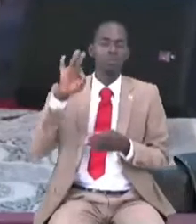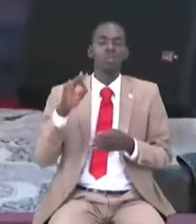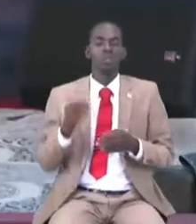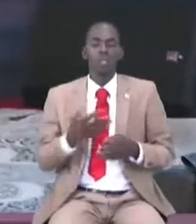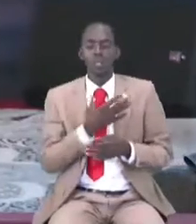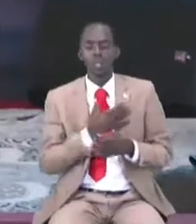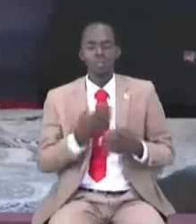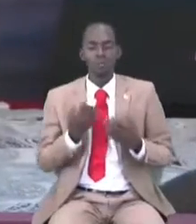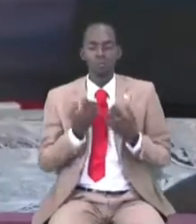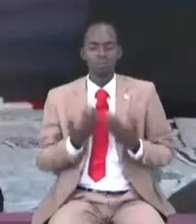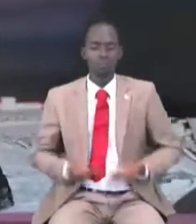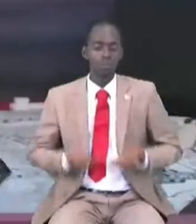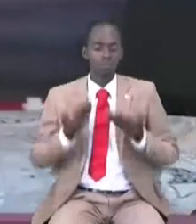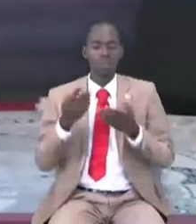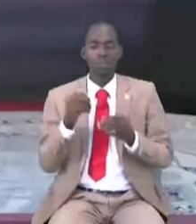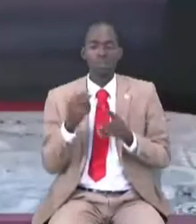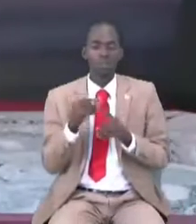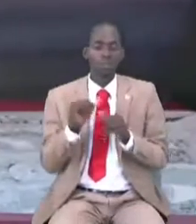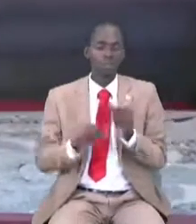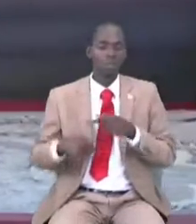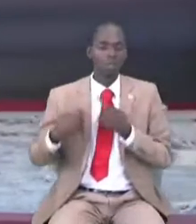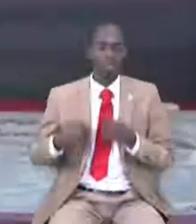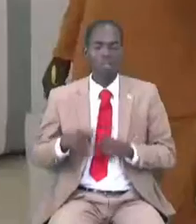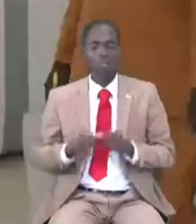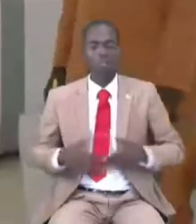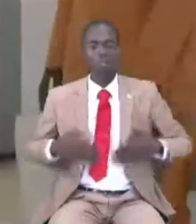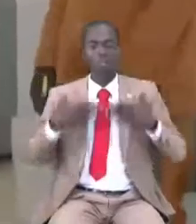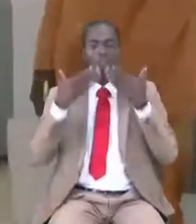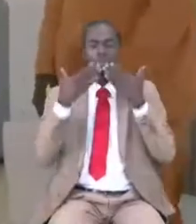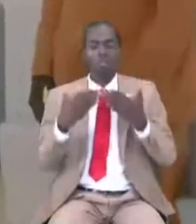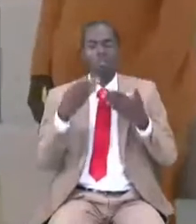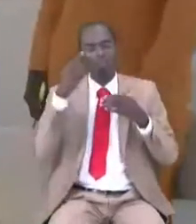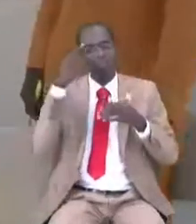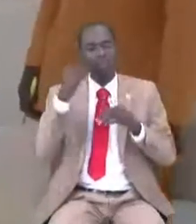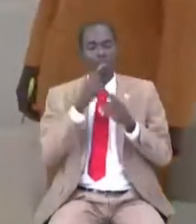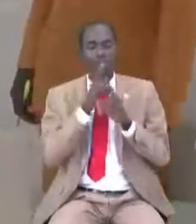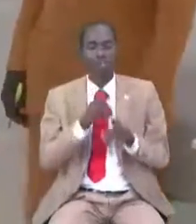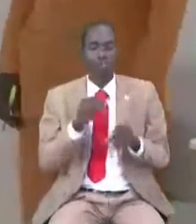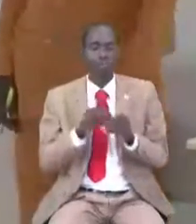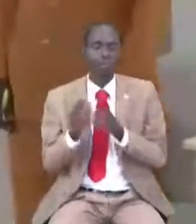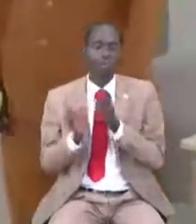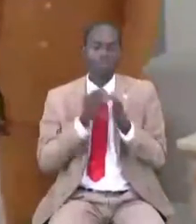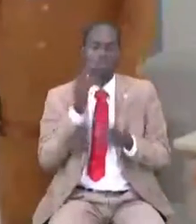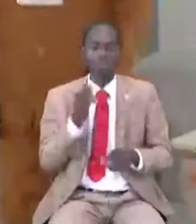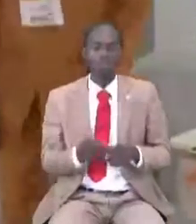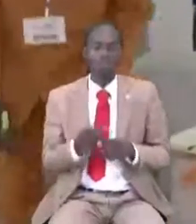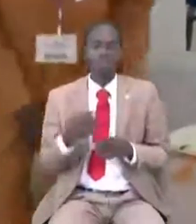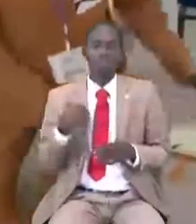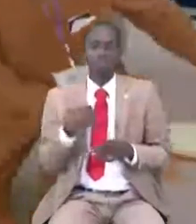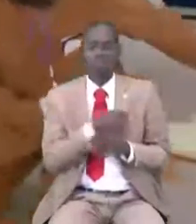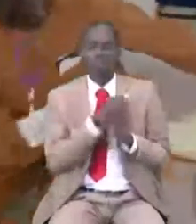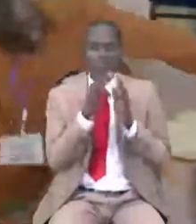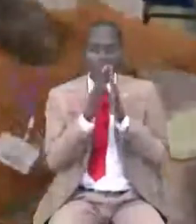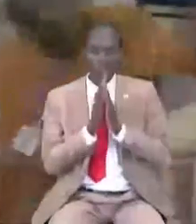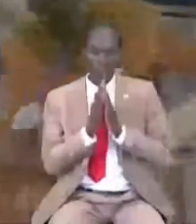cœur, dans chaque vie. Merci pour la réponse. Au nom de Jésus, nous prions. Que